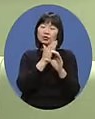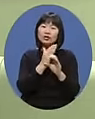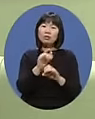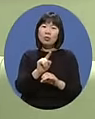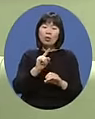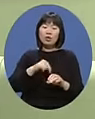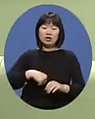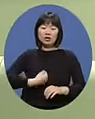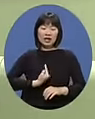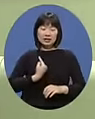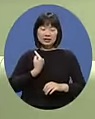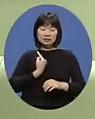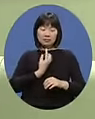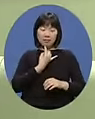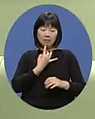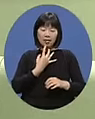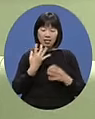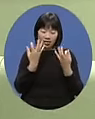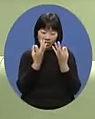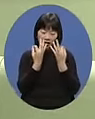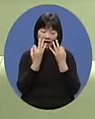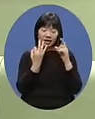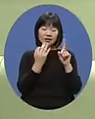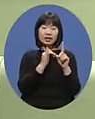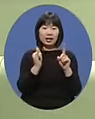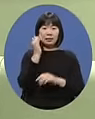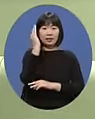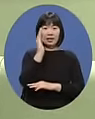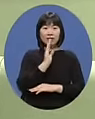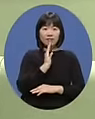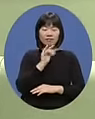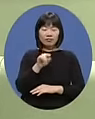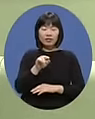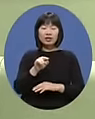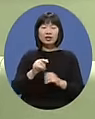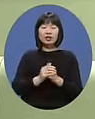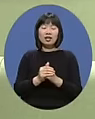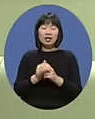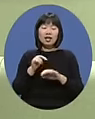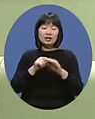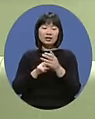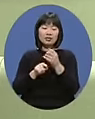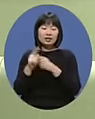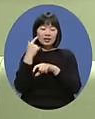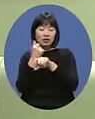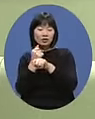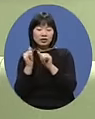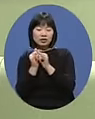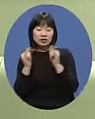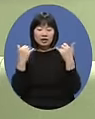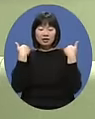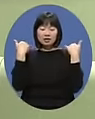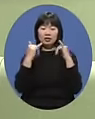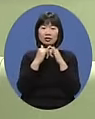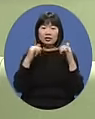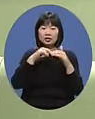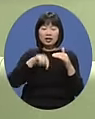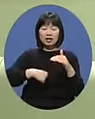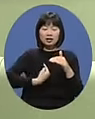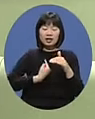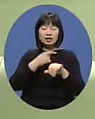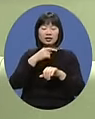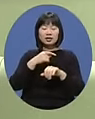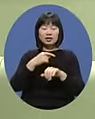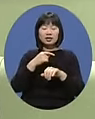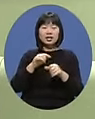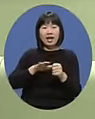너무 자기 자신만 들여다보는 어떤 한 사람의 이야기인데 이거를 이후에 이제 심리학자들이 이제 성인들 중에서 자기애적 성격장애라는